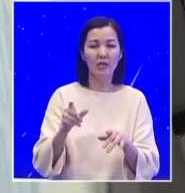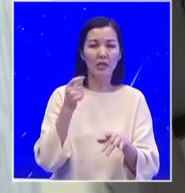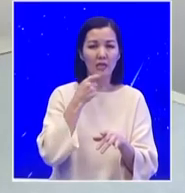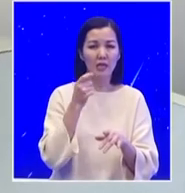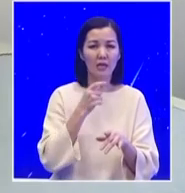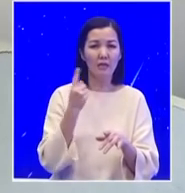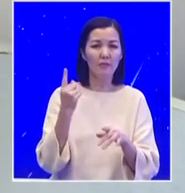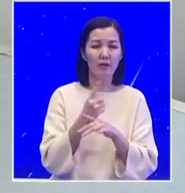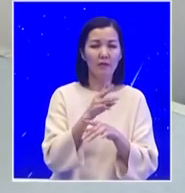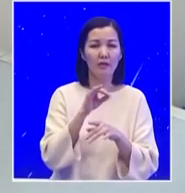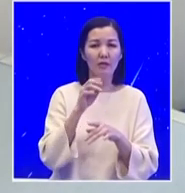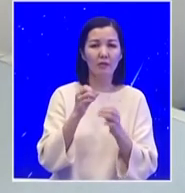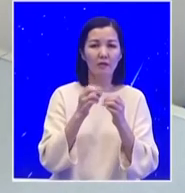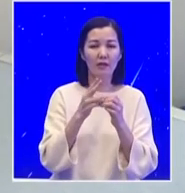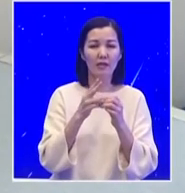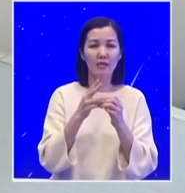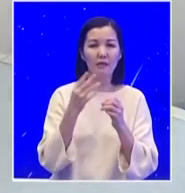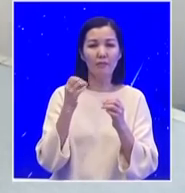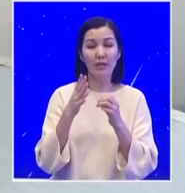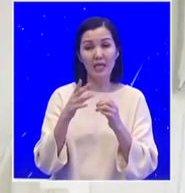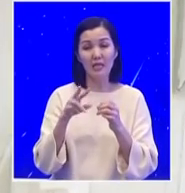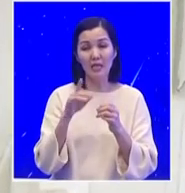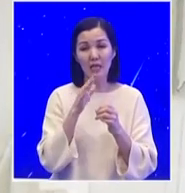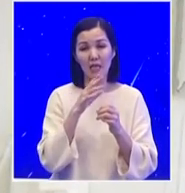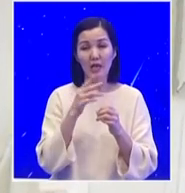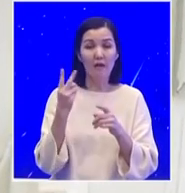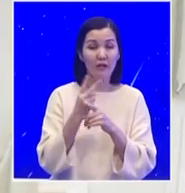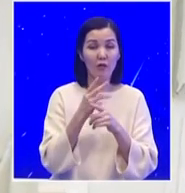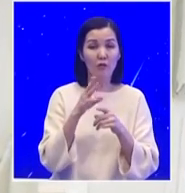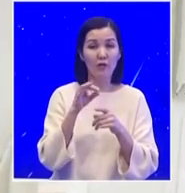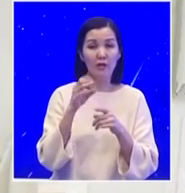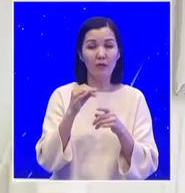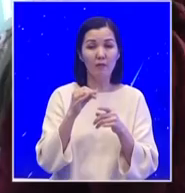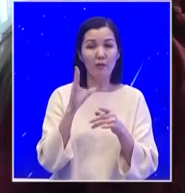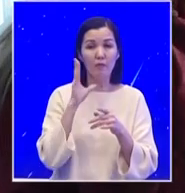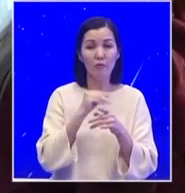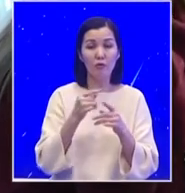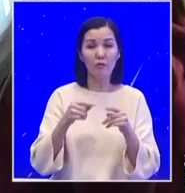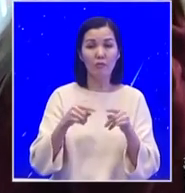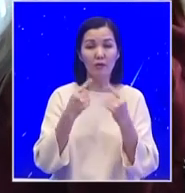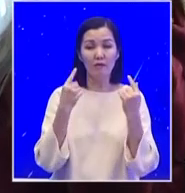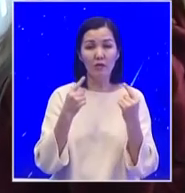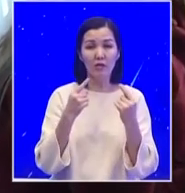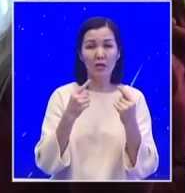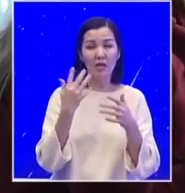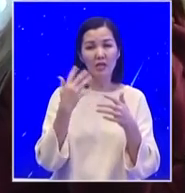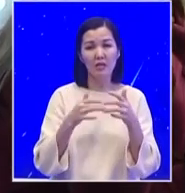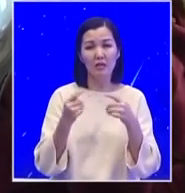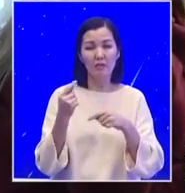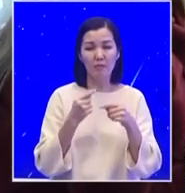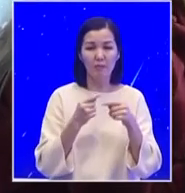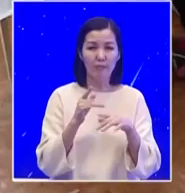диабетом 1-го типа на 12-15 лет, а у больных с диабетом 2-го типа этот показатель может даже превышать среднюю продолжительность жизни